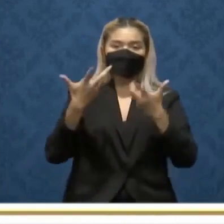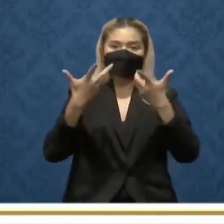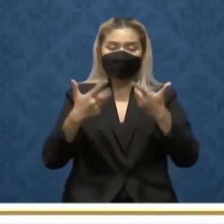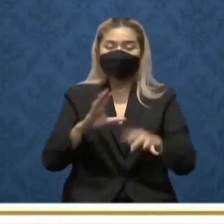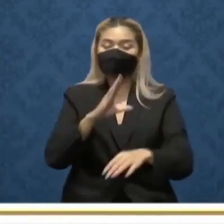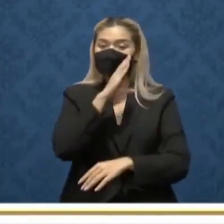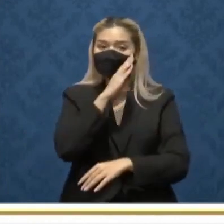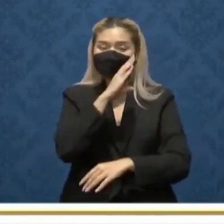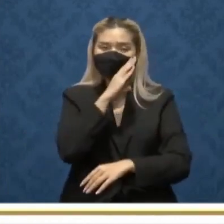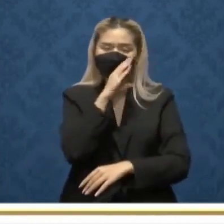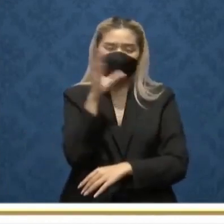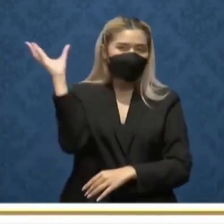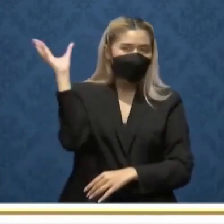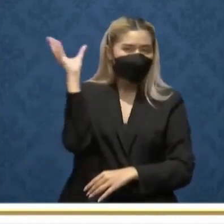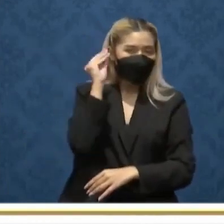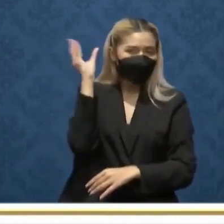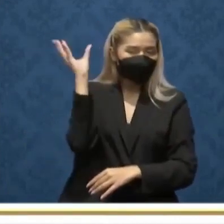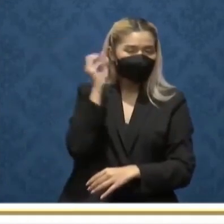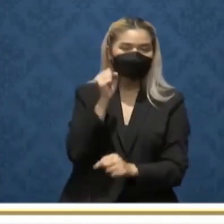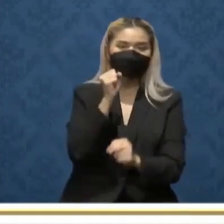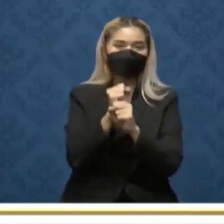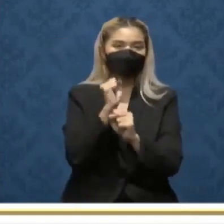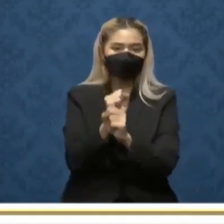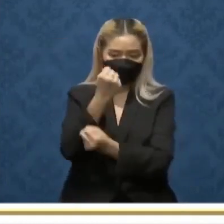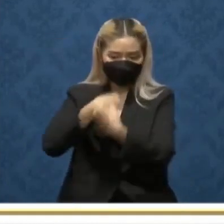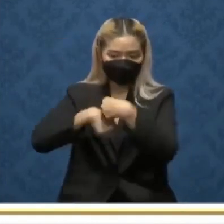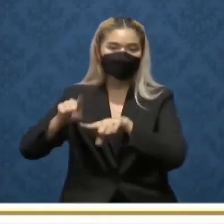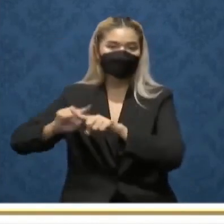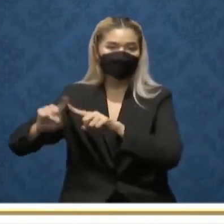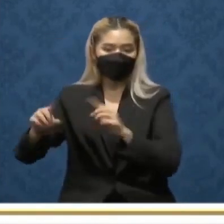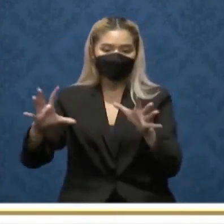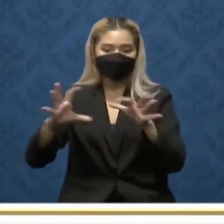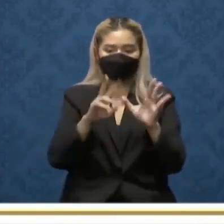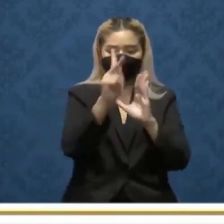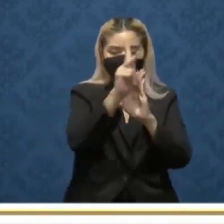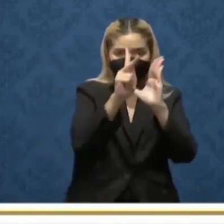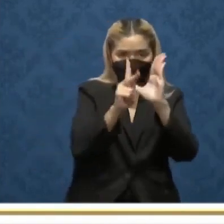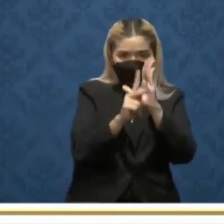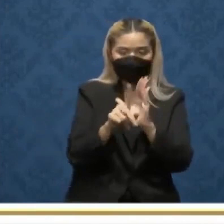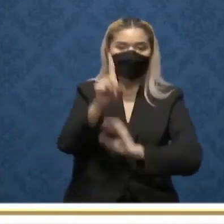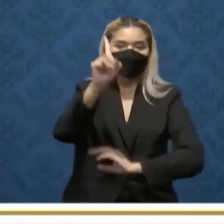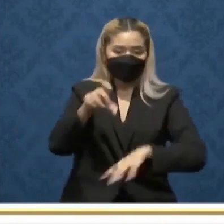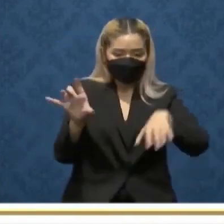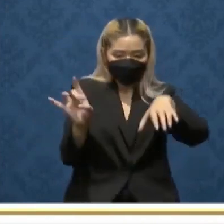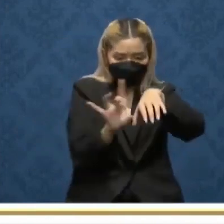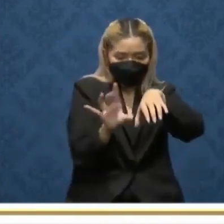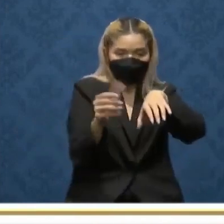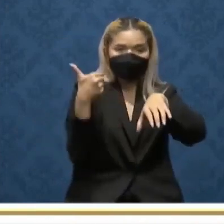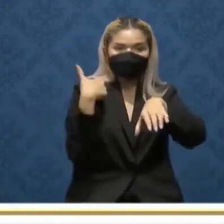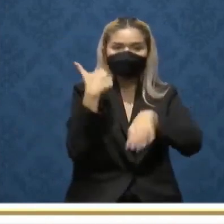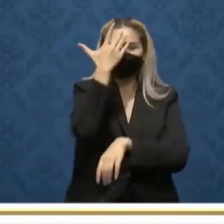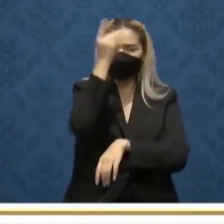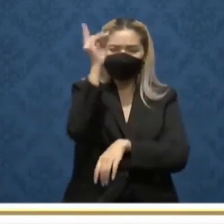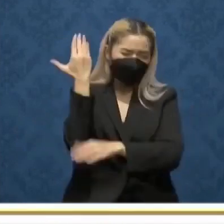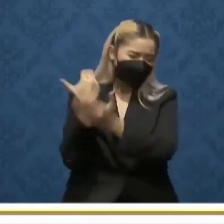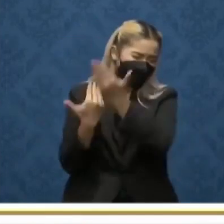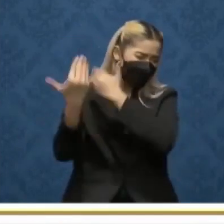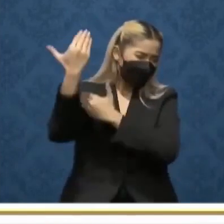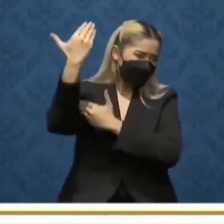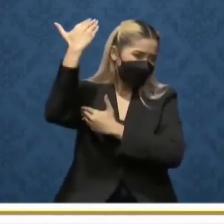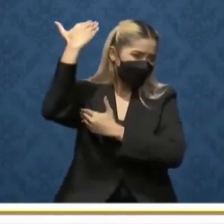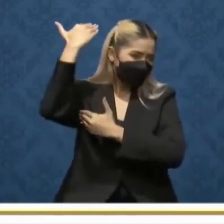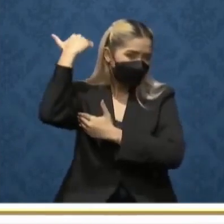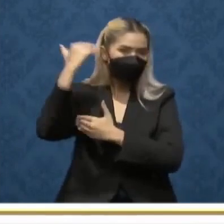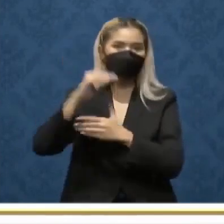นของการตรากฎหมายต่างๆจะต้องทำอย่างมีประสิทธิภาพมากขึ้นเราถูกวิพากษ์วิจารณ์หลายอย่างนะครับว่า